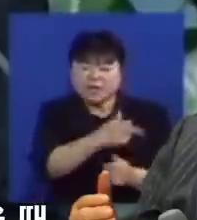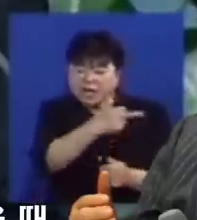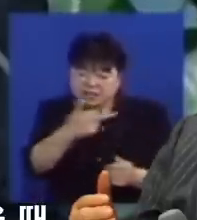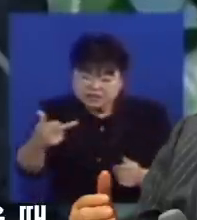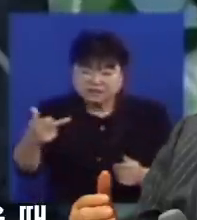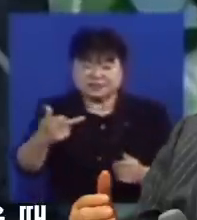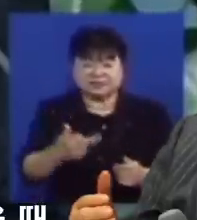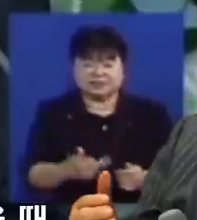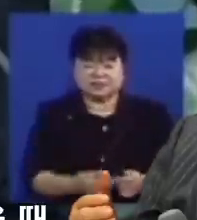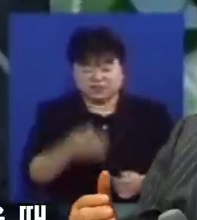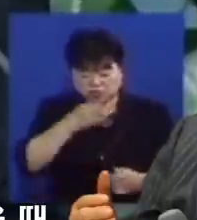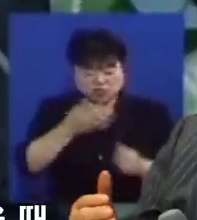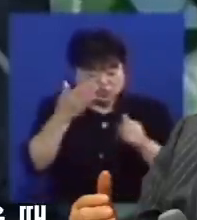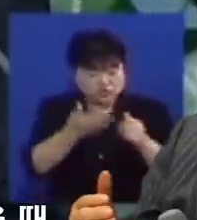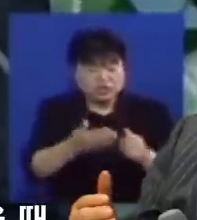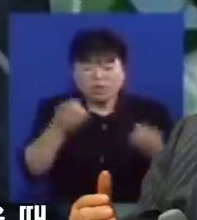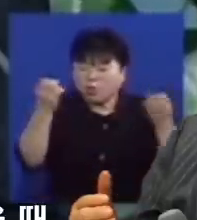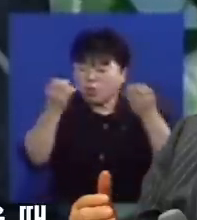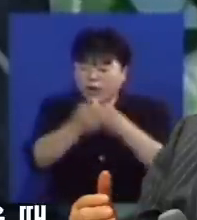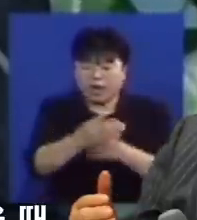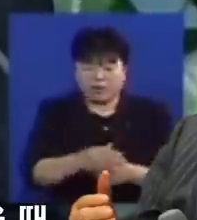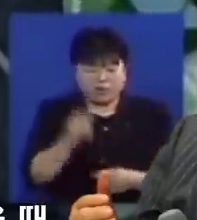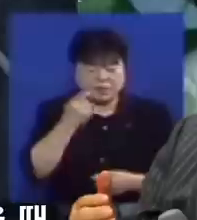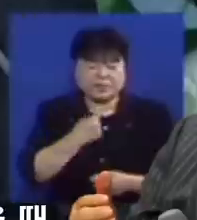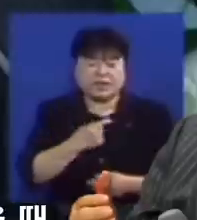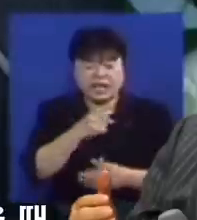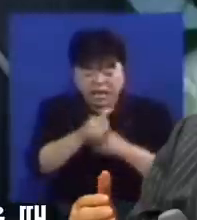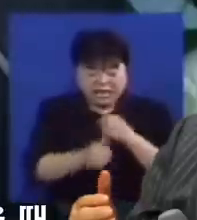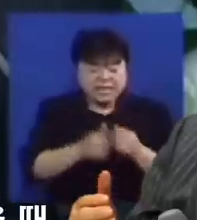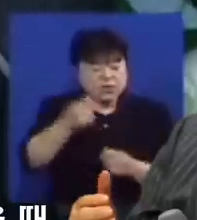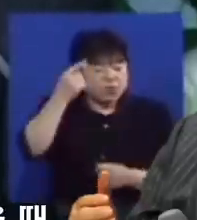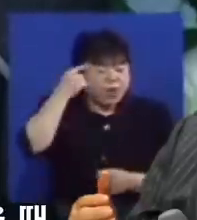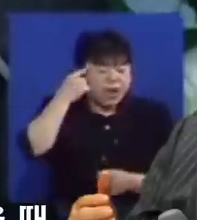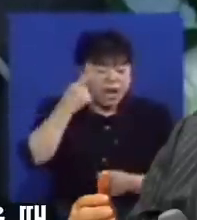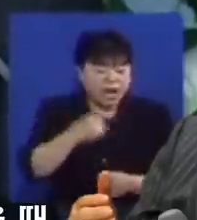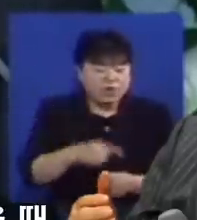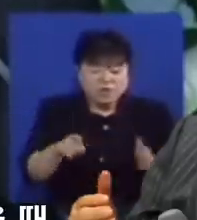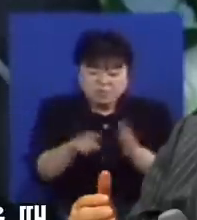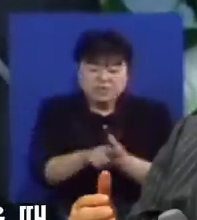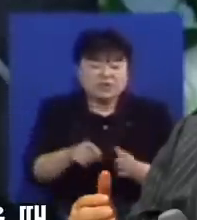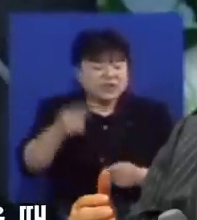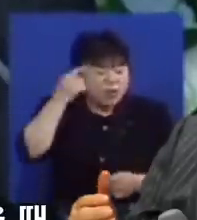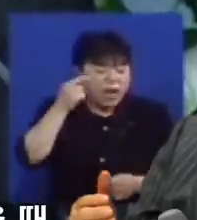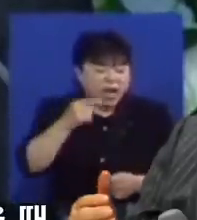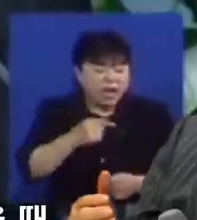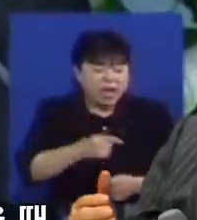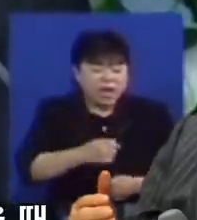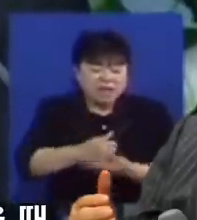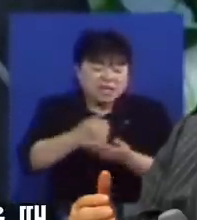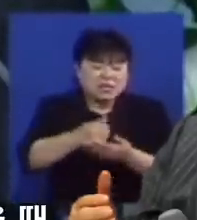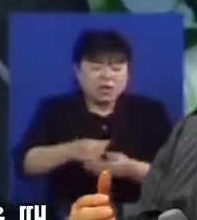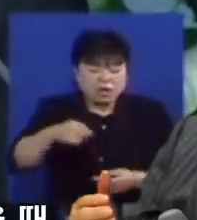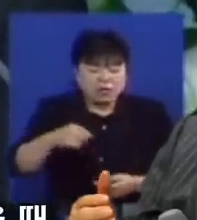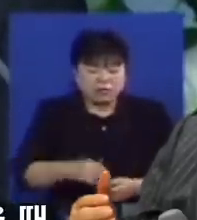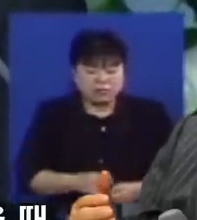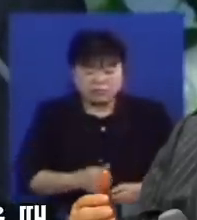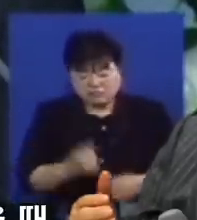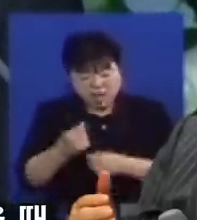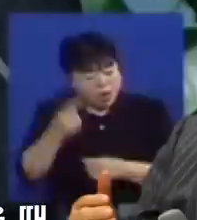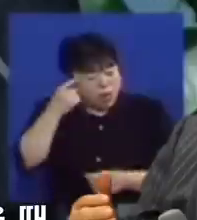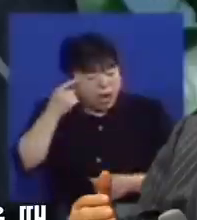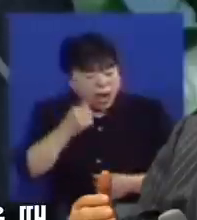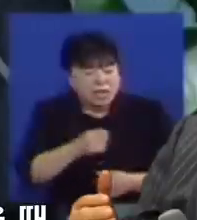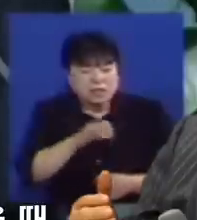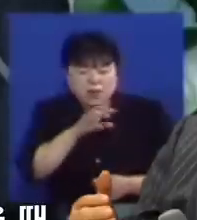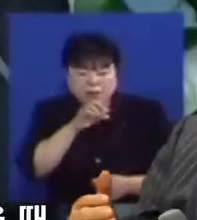큰 이익을 갖다 주는 줄 알고 조금만 어려움이 되면 하나님 위에서 우리가 이렇게 믿어주는데 우리를 대접을 이렇게 소홀하게 하느냐. 하나님